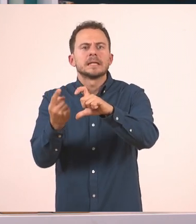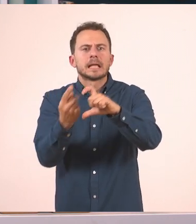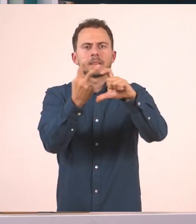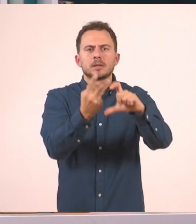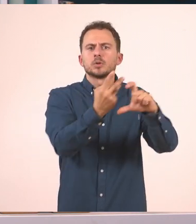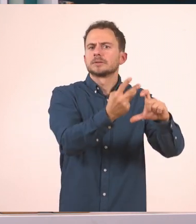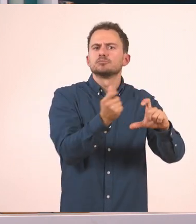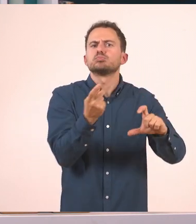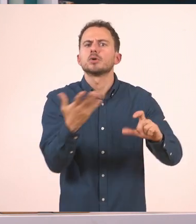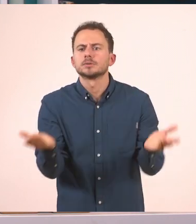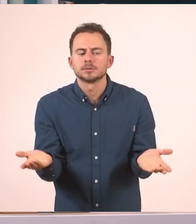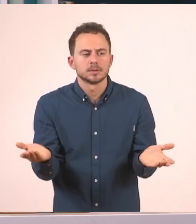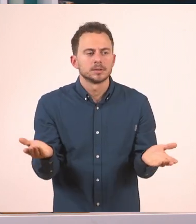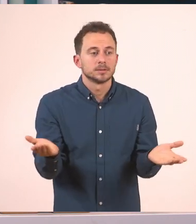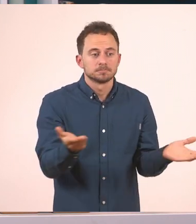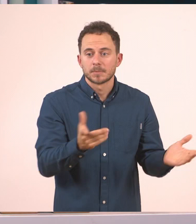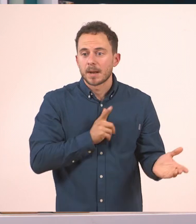πείτε.